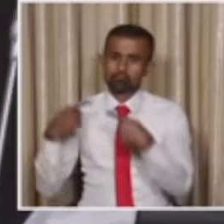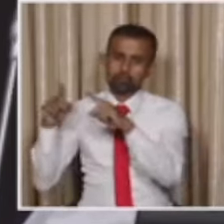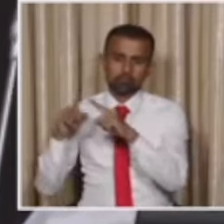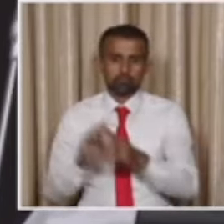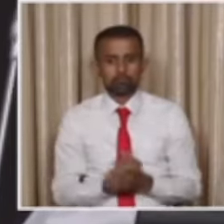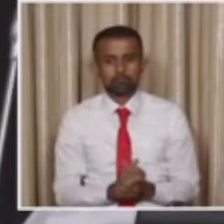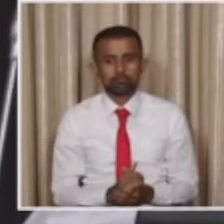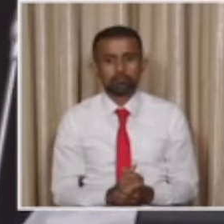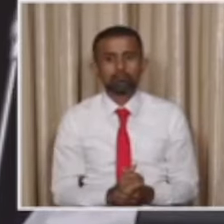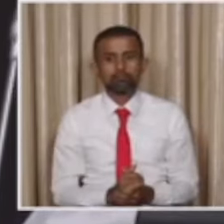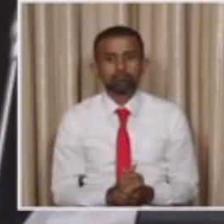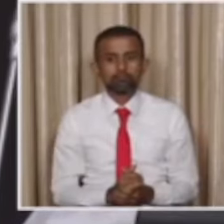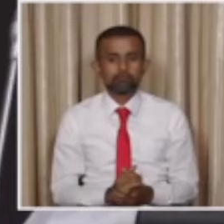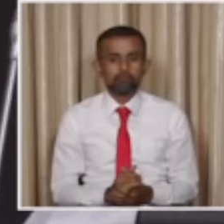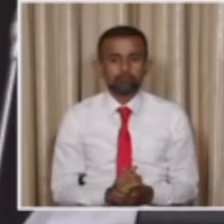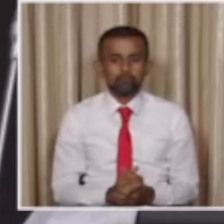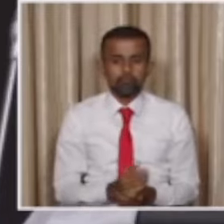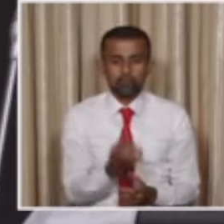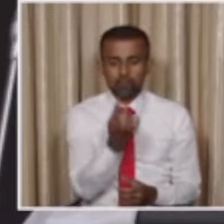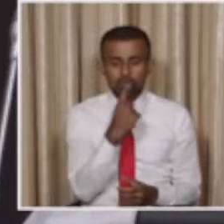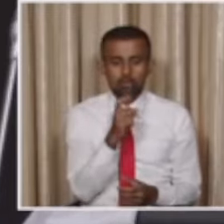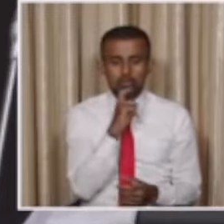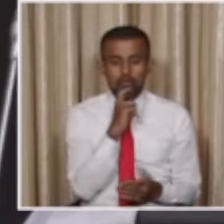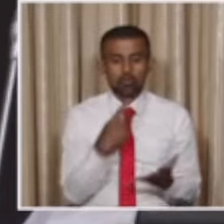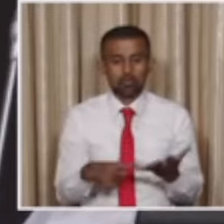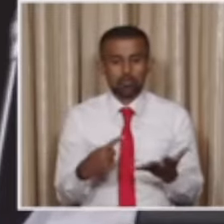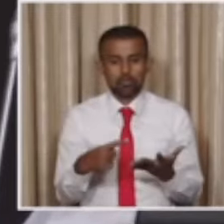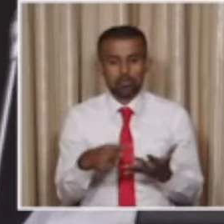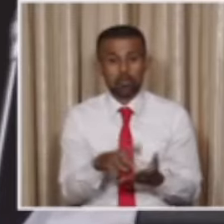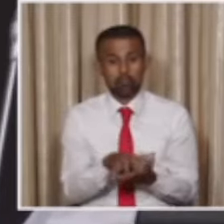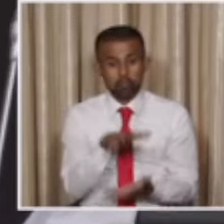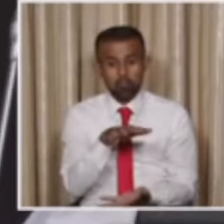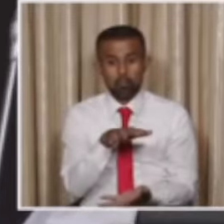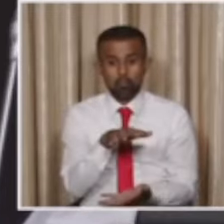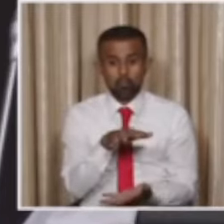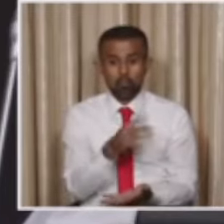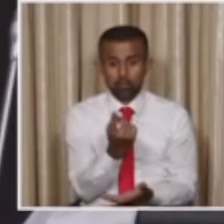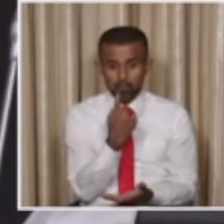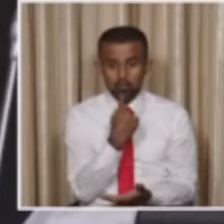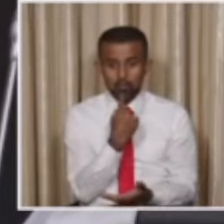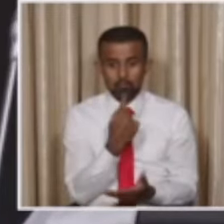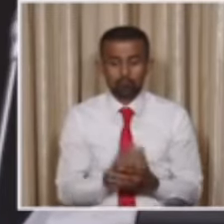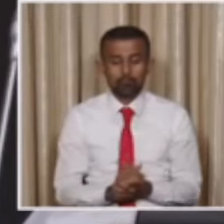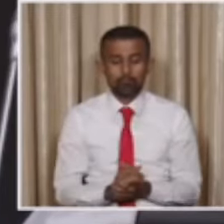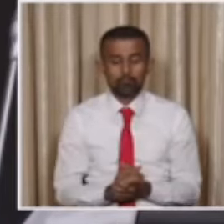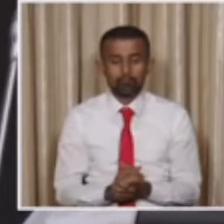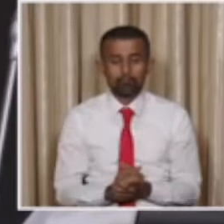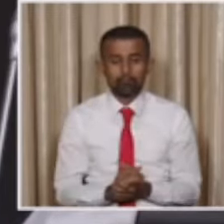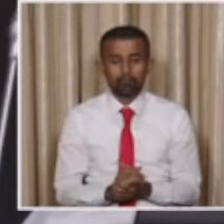ඕන. දැන් මේතුමා ඉදිරිපත් කරා නඩු ගණනාව. දැන් එතකොට ගරු කතානායකතුමනි